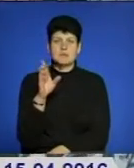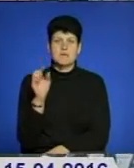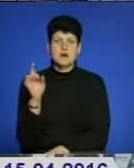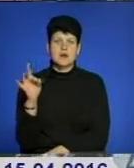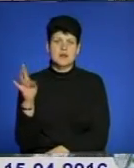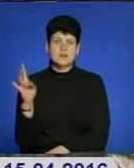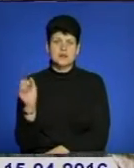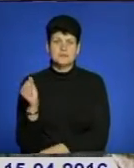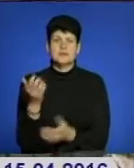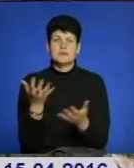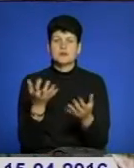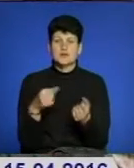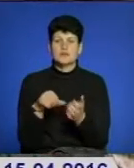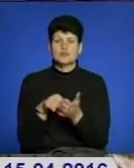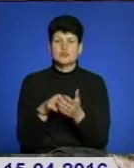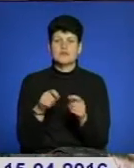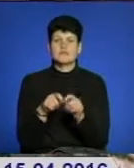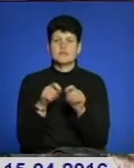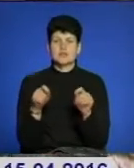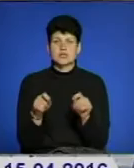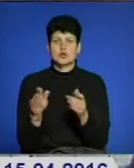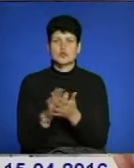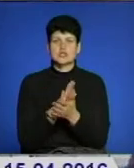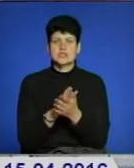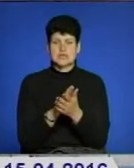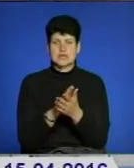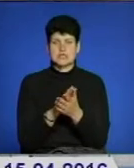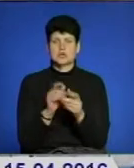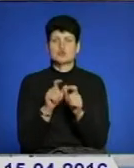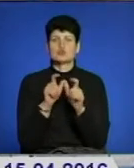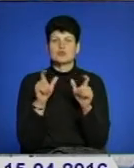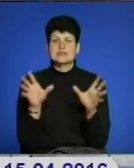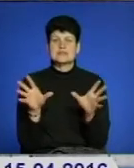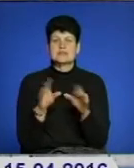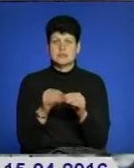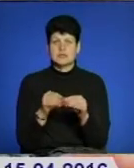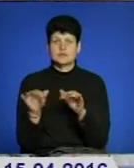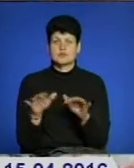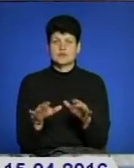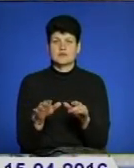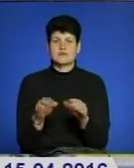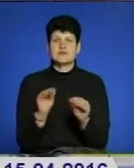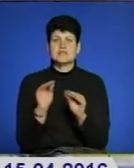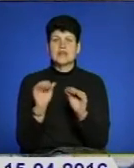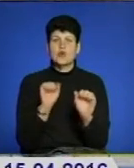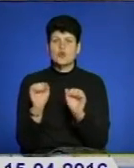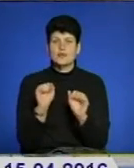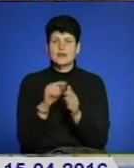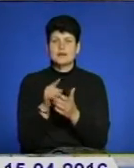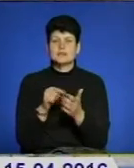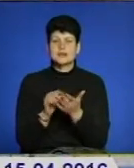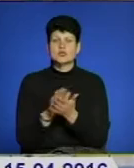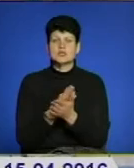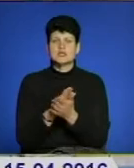Барна, який взяв участь у відкритті очисних споруд. В спільний спосіб ми врегулювали питання вирішення проблеми очистки